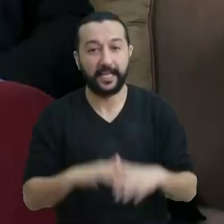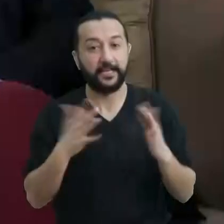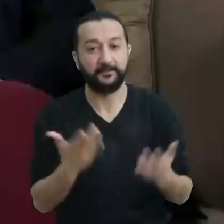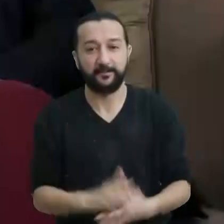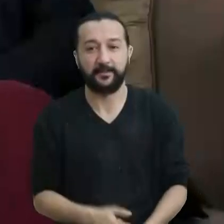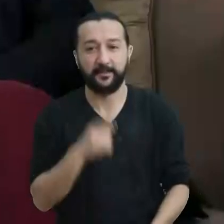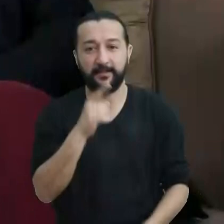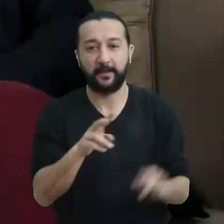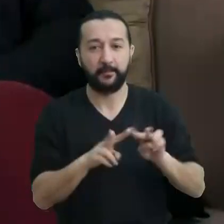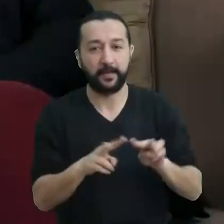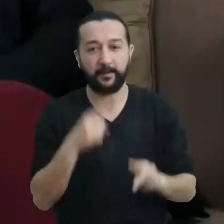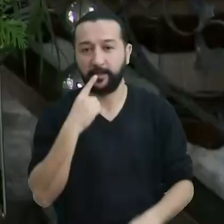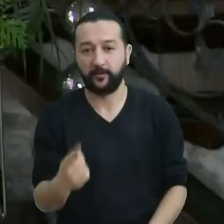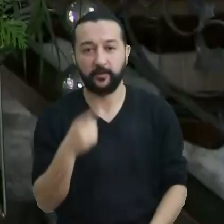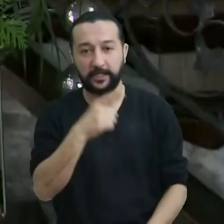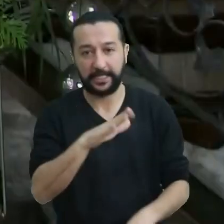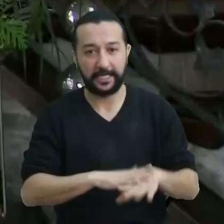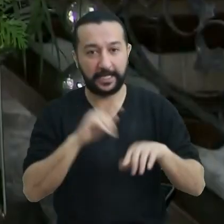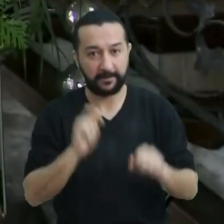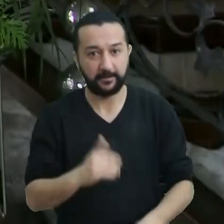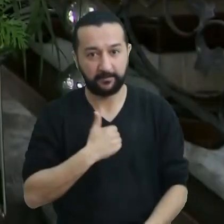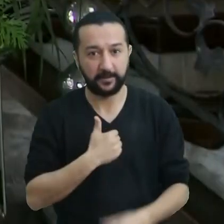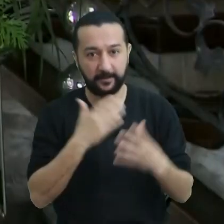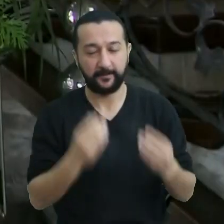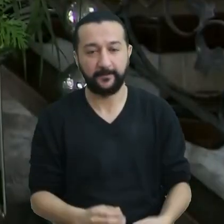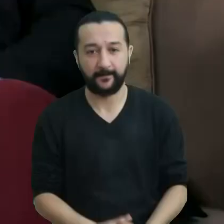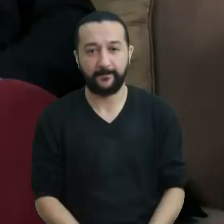Acaba Meryem'e söylesek de yapsa mı bize?